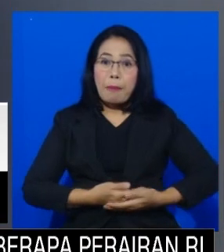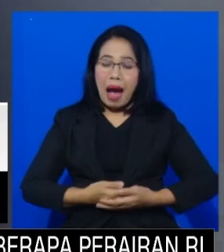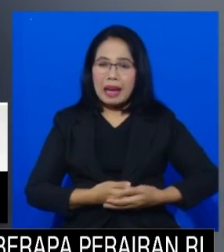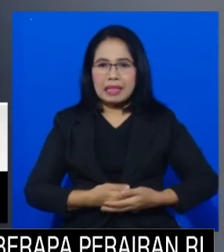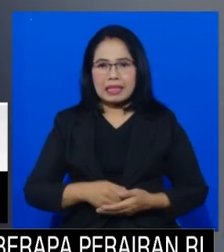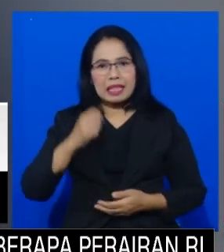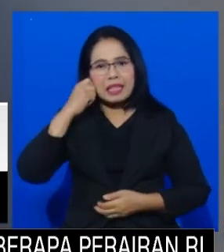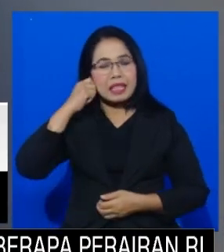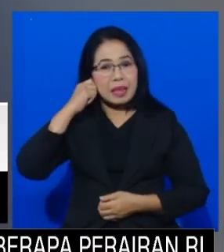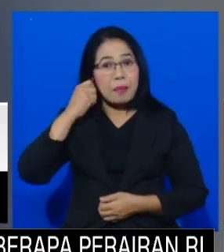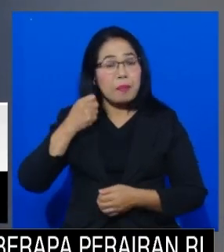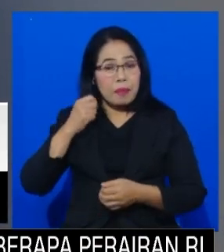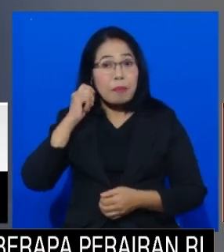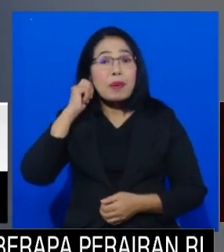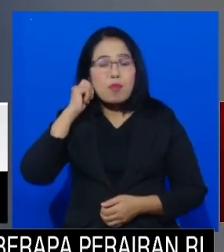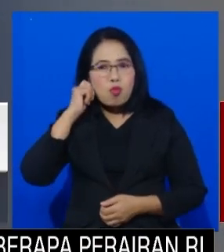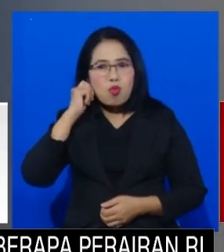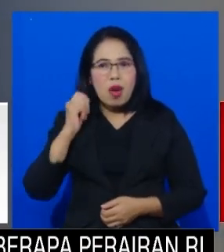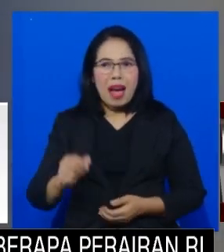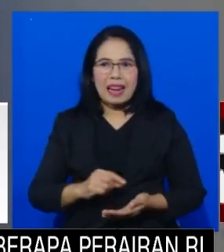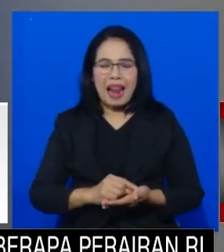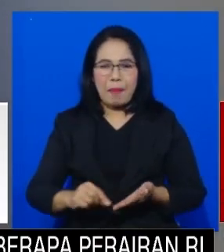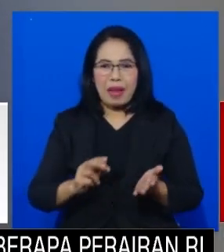nama Nike Nararya Pelita.